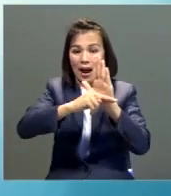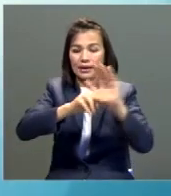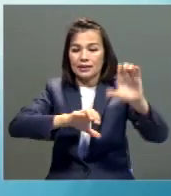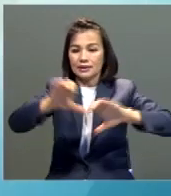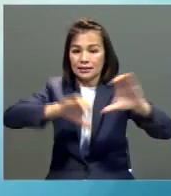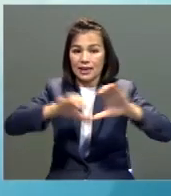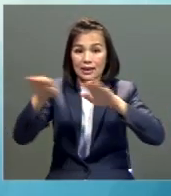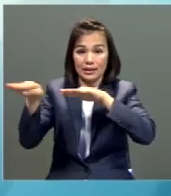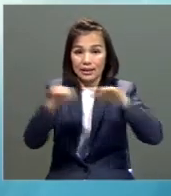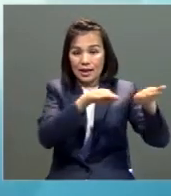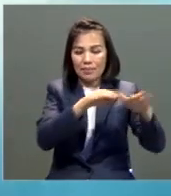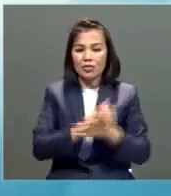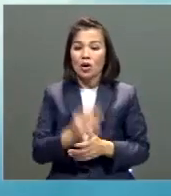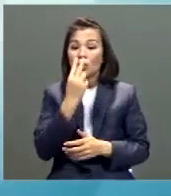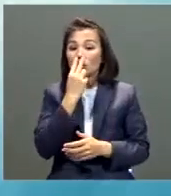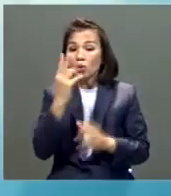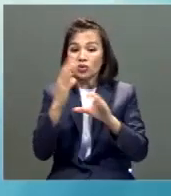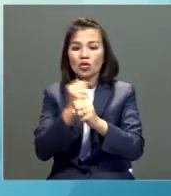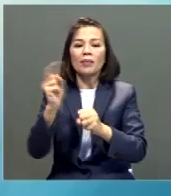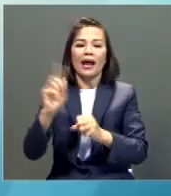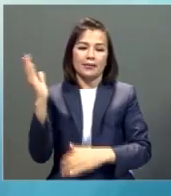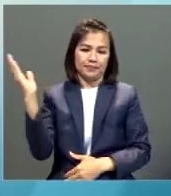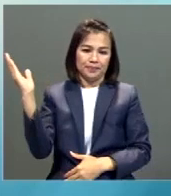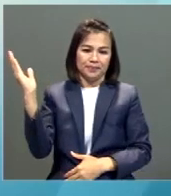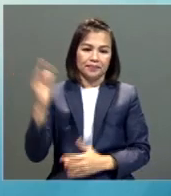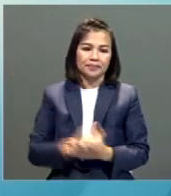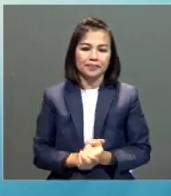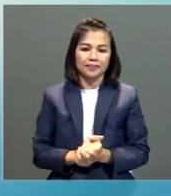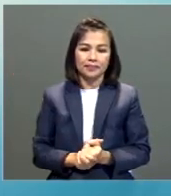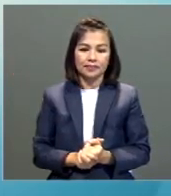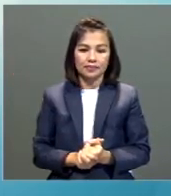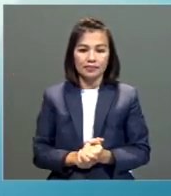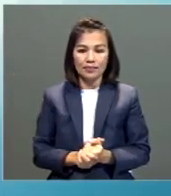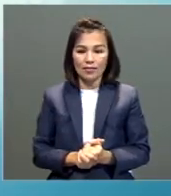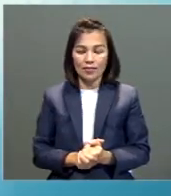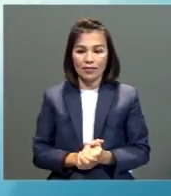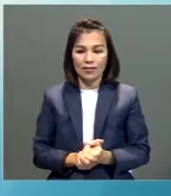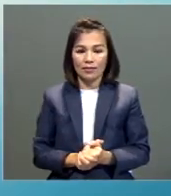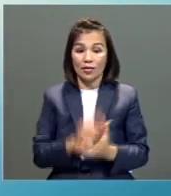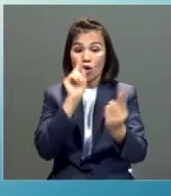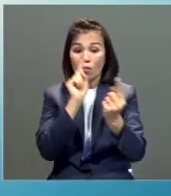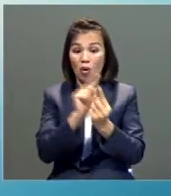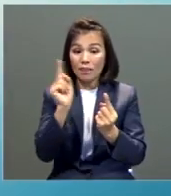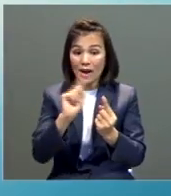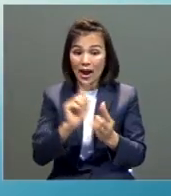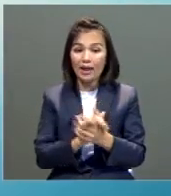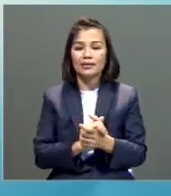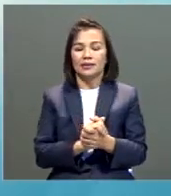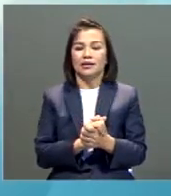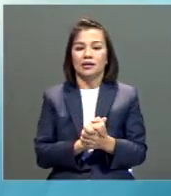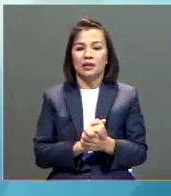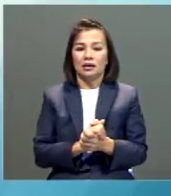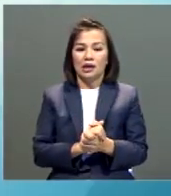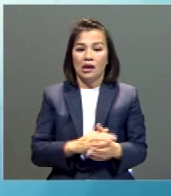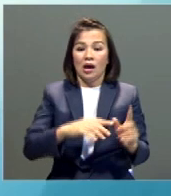ามาดูกันครับว่าเขาทำแล้วผลเป็นอย่างไรก็จะเห็นในแผนภูมินี้นะครับว่าพบว่าตั้งแต่ช่วงหลังสง